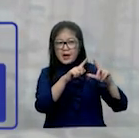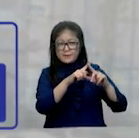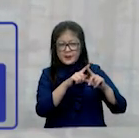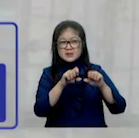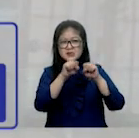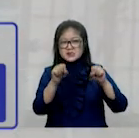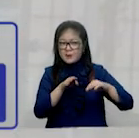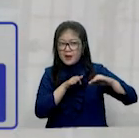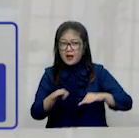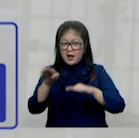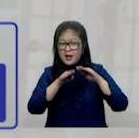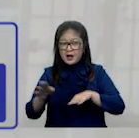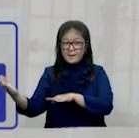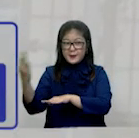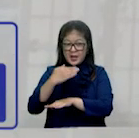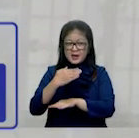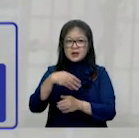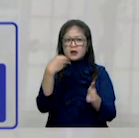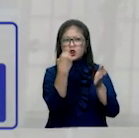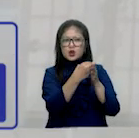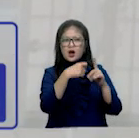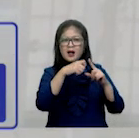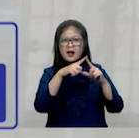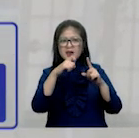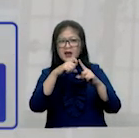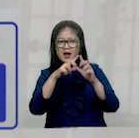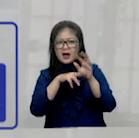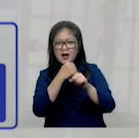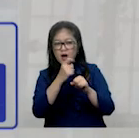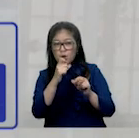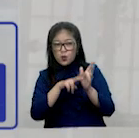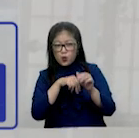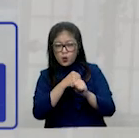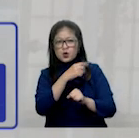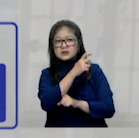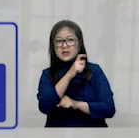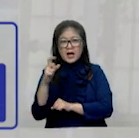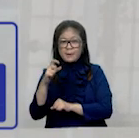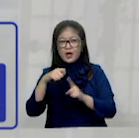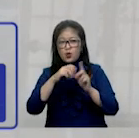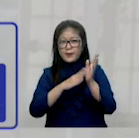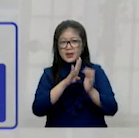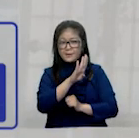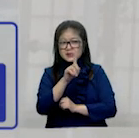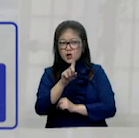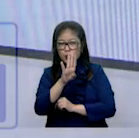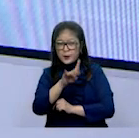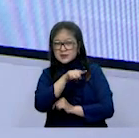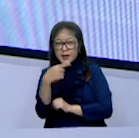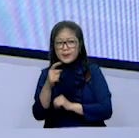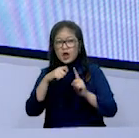akan diberlakukan di gerbang tol kali kangkung ini hingga Cikampek Nah dari kilometer 414 hingga KM